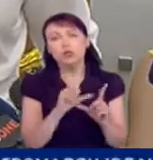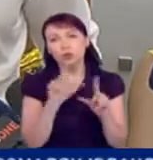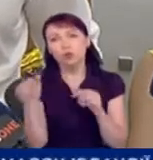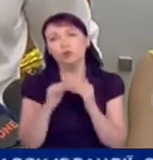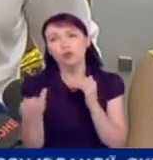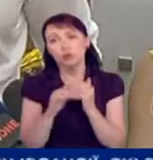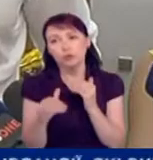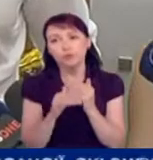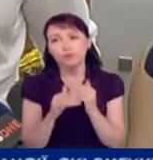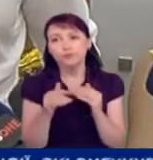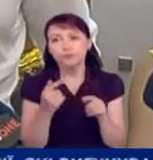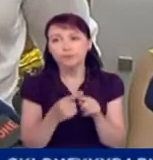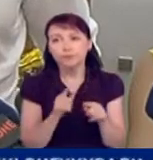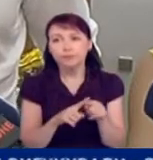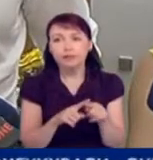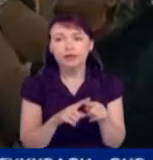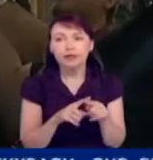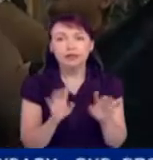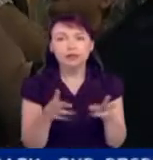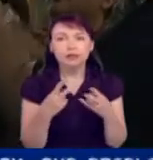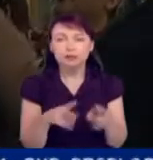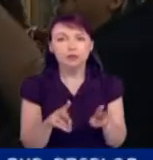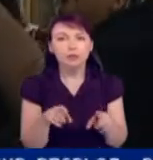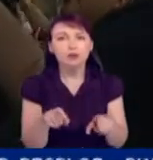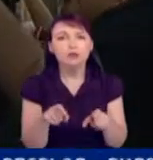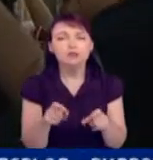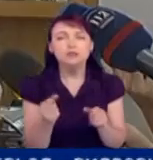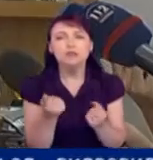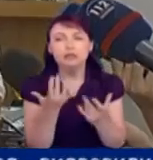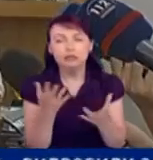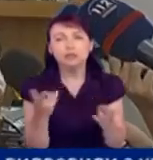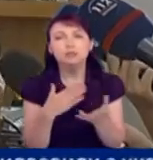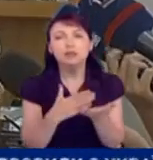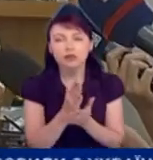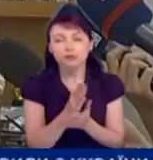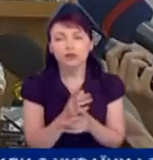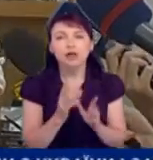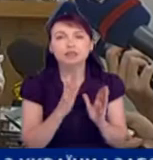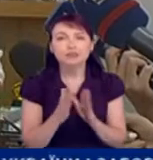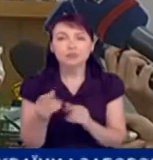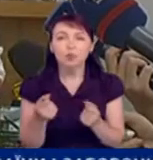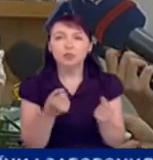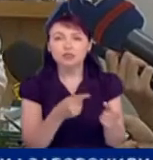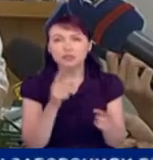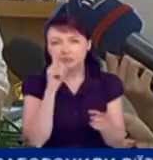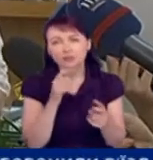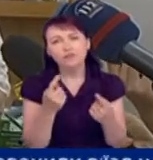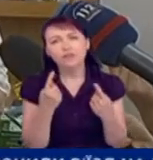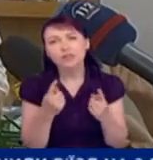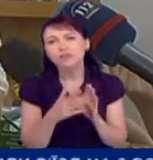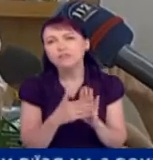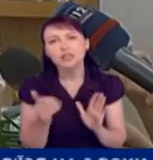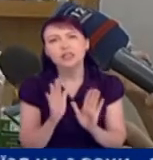полігон. Ця профанація нікому не потрібна. Не треба гнатися за кількістю, треба гнатися за якістю. Система утилізації сміття є великим викликом не тільки